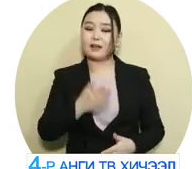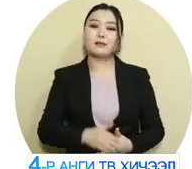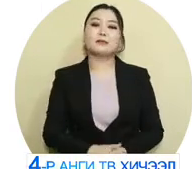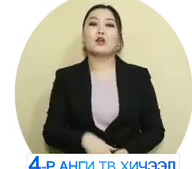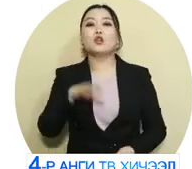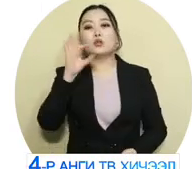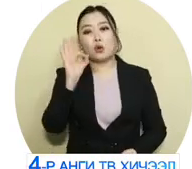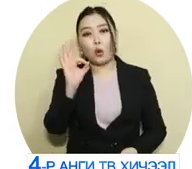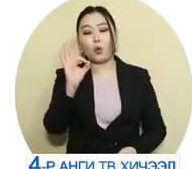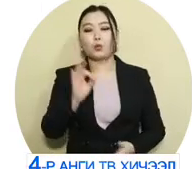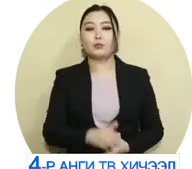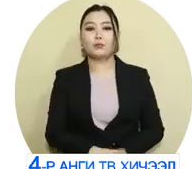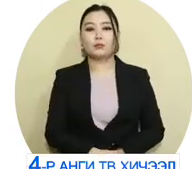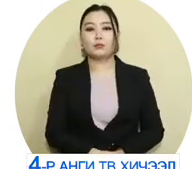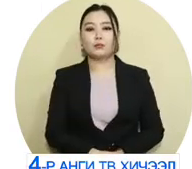зөв